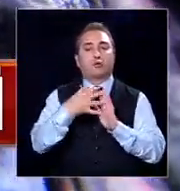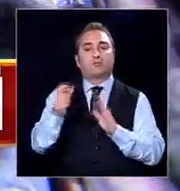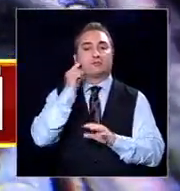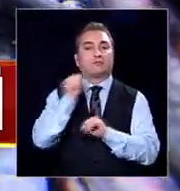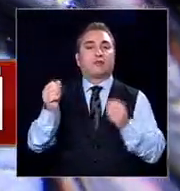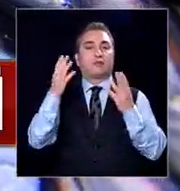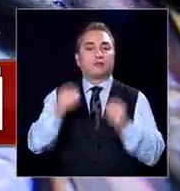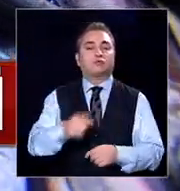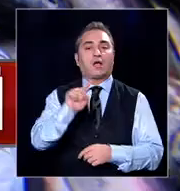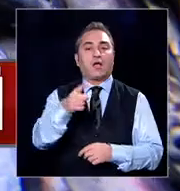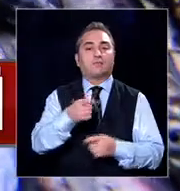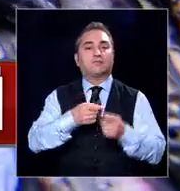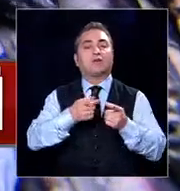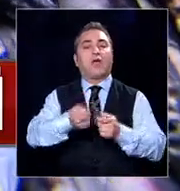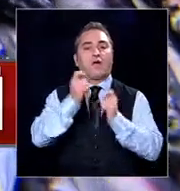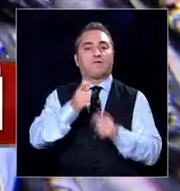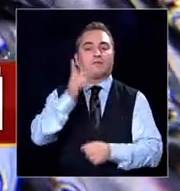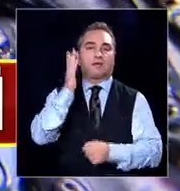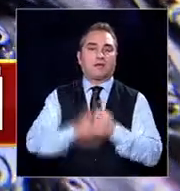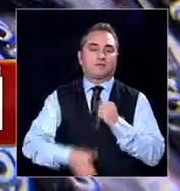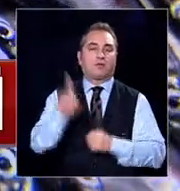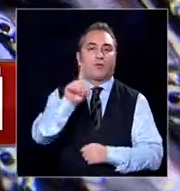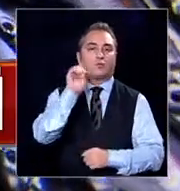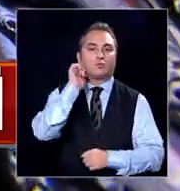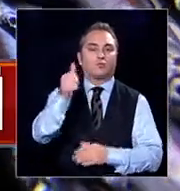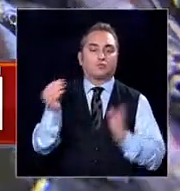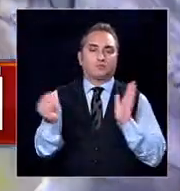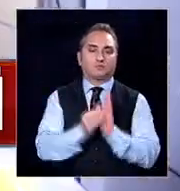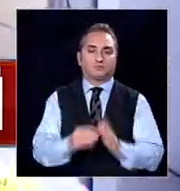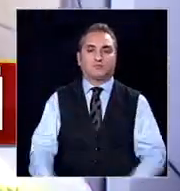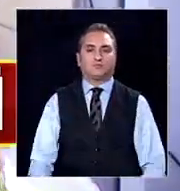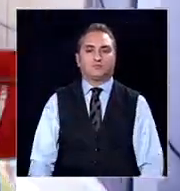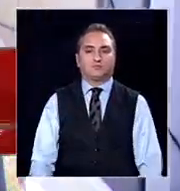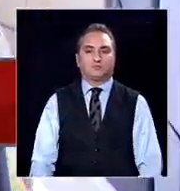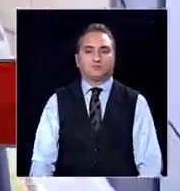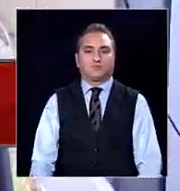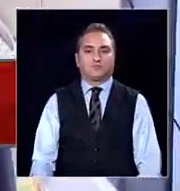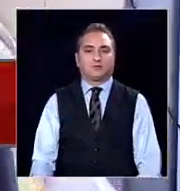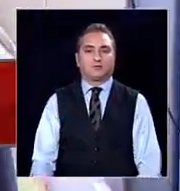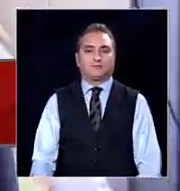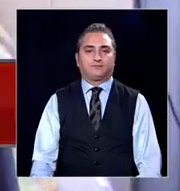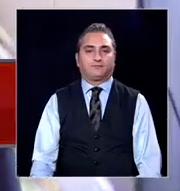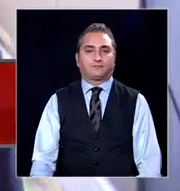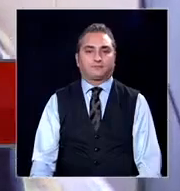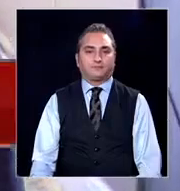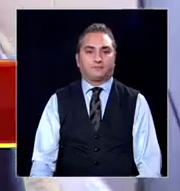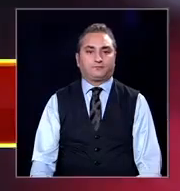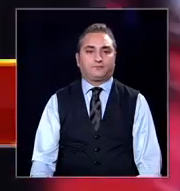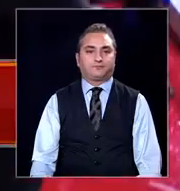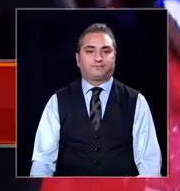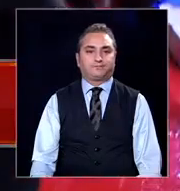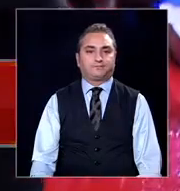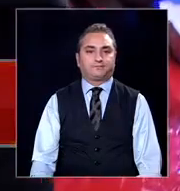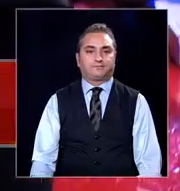Hamsi avına 10 günlük yasak getirdi. Yasak olması çok iyi bir şey. Hamsi çoğalır, hiç olmazsa biraz daha büyür.